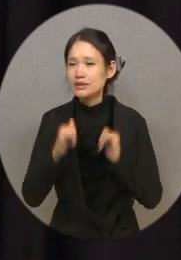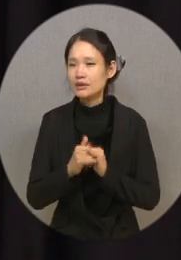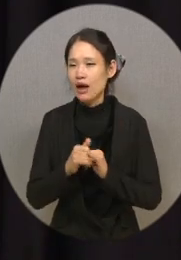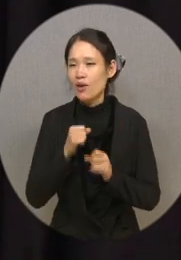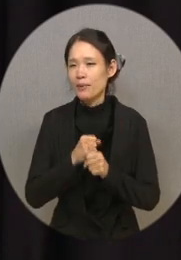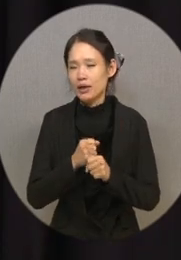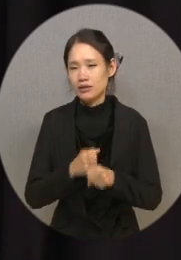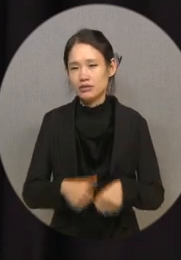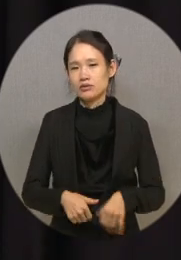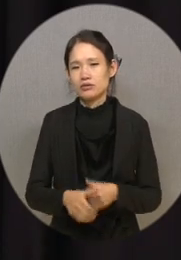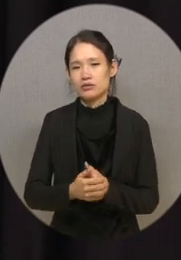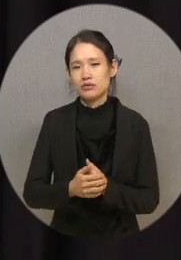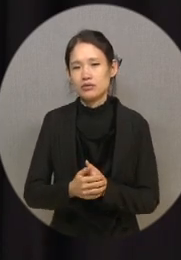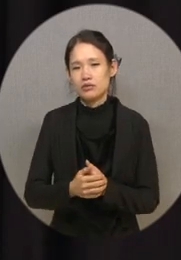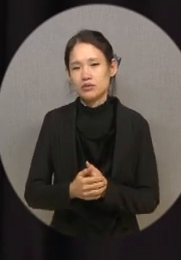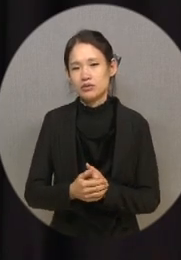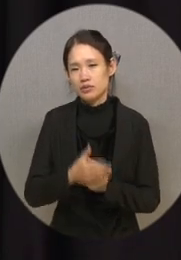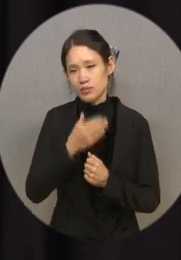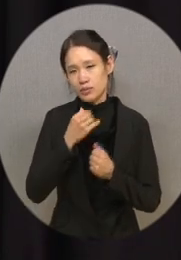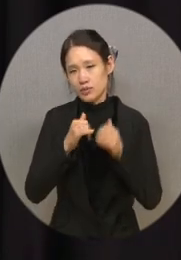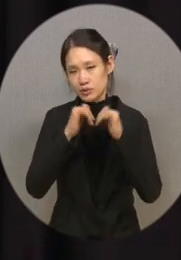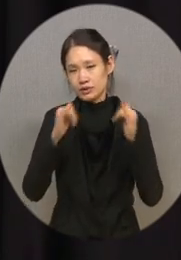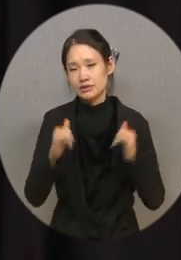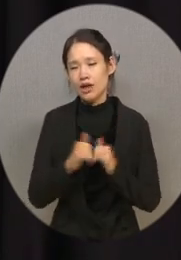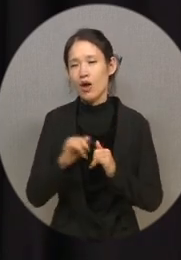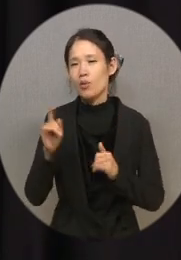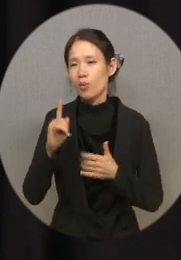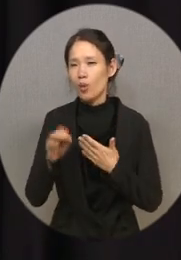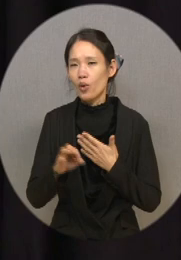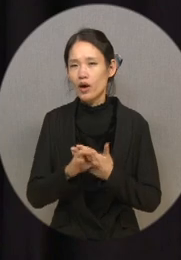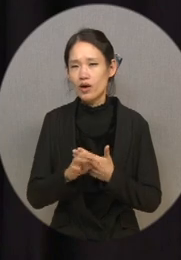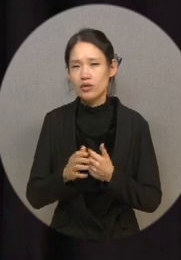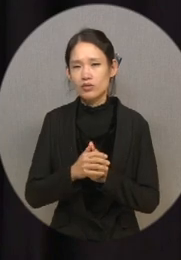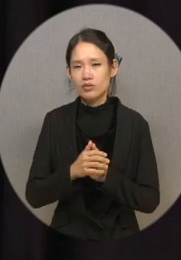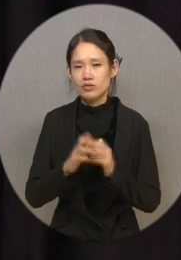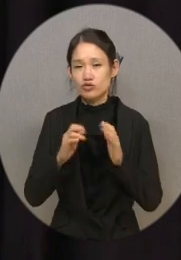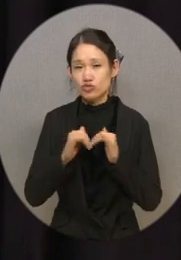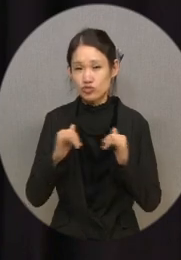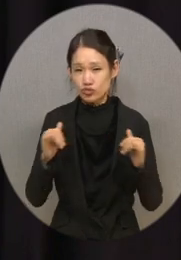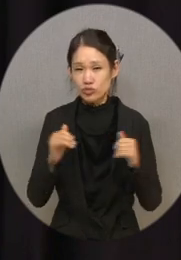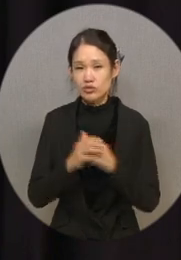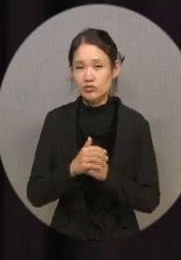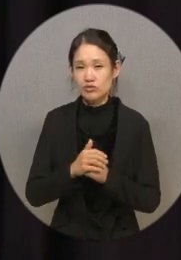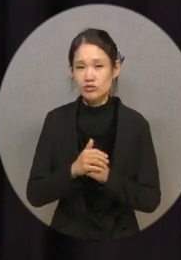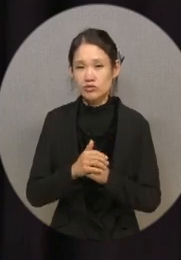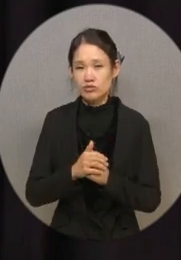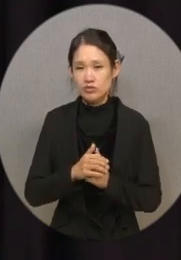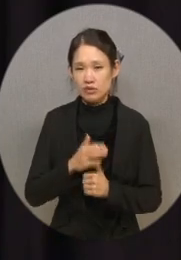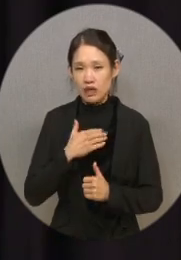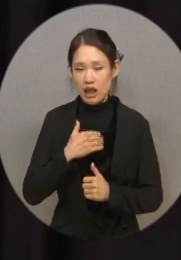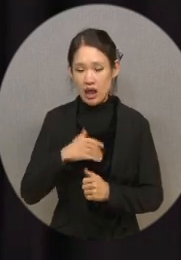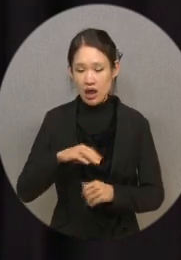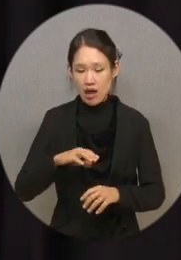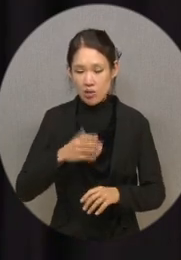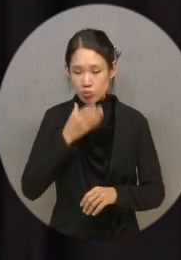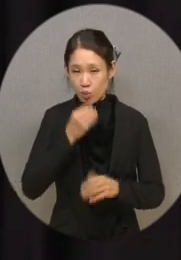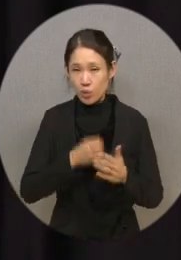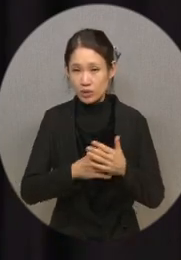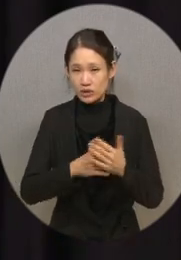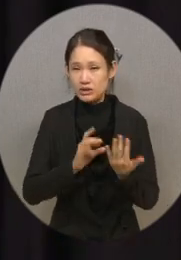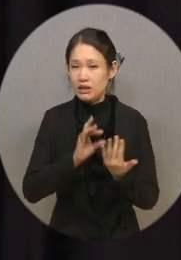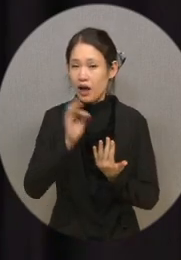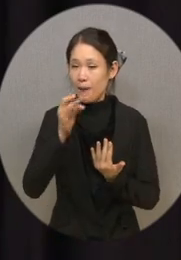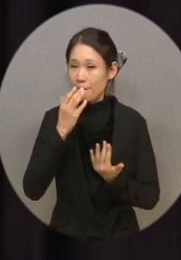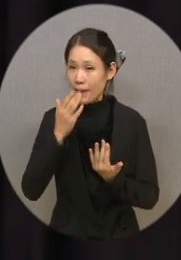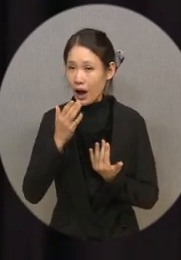봐요. 그래서 복지사회라는 건 뭐냐. 국민이 자기 복지를 선택할 수 있게 하는